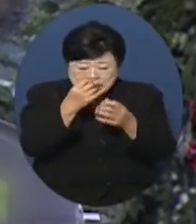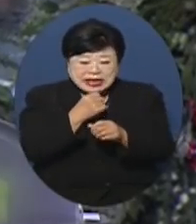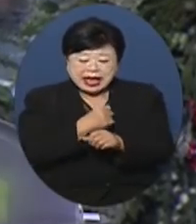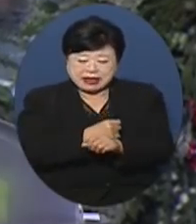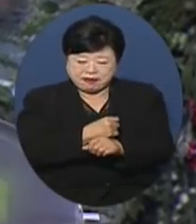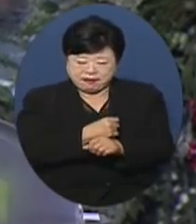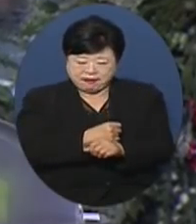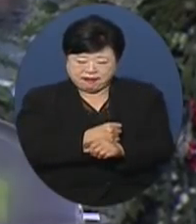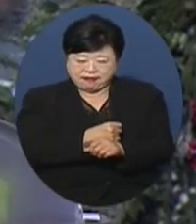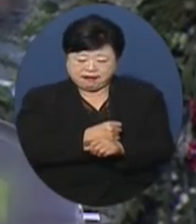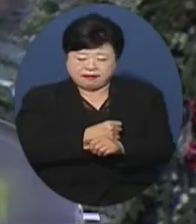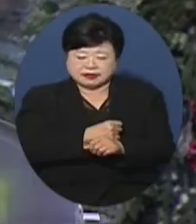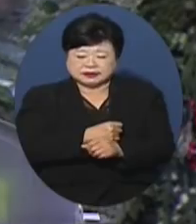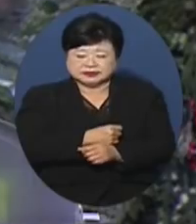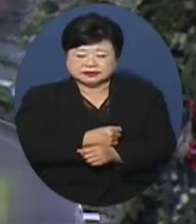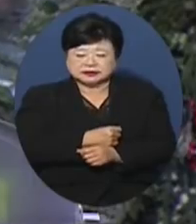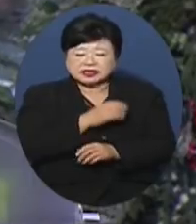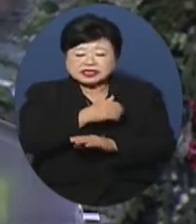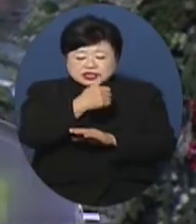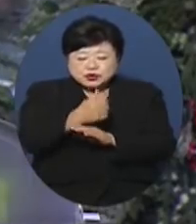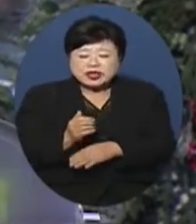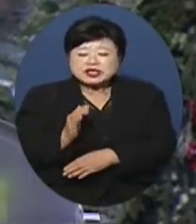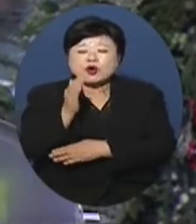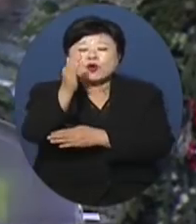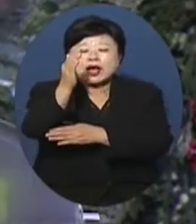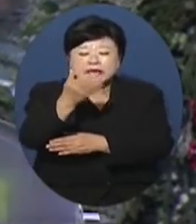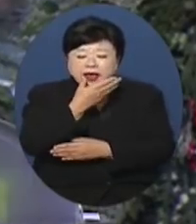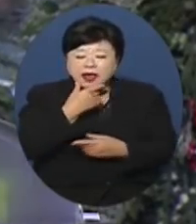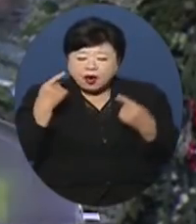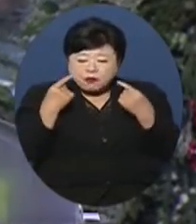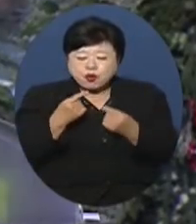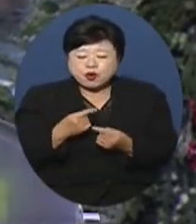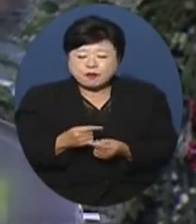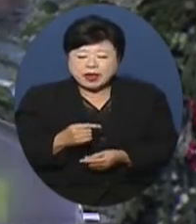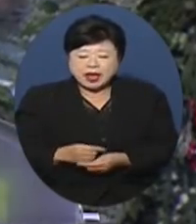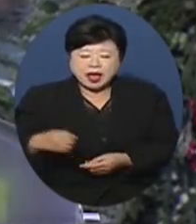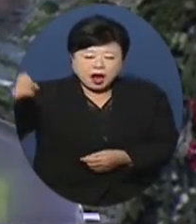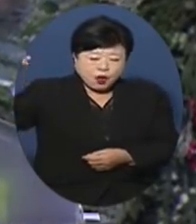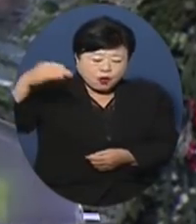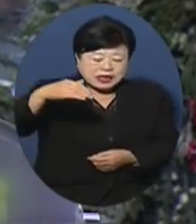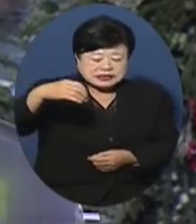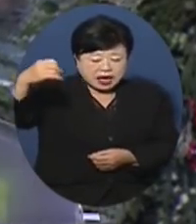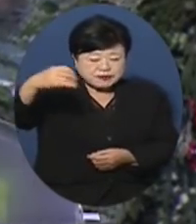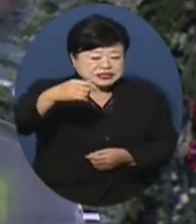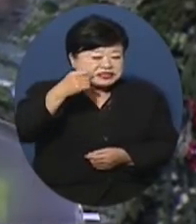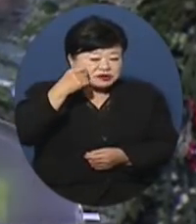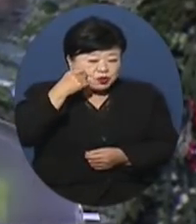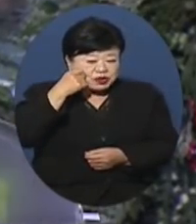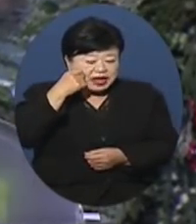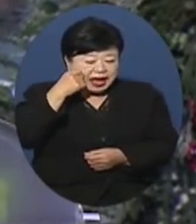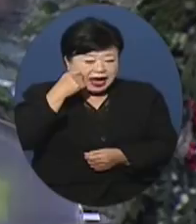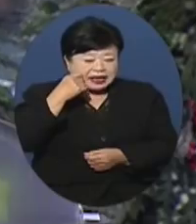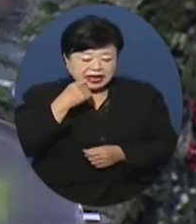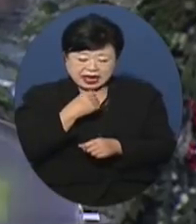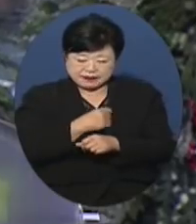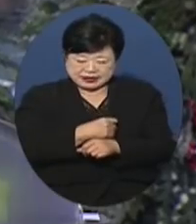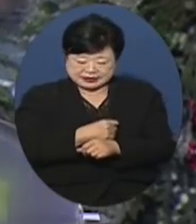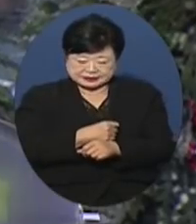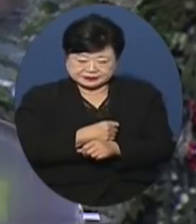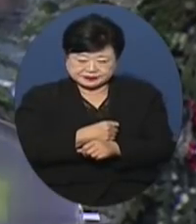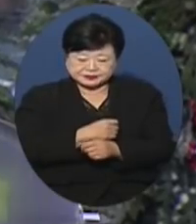마음을 혼미하게 하여 그리스도의 영광의 복음의 광채가 비치지